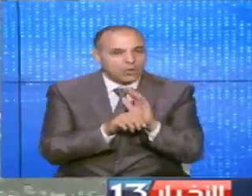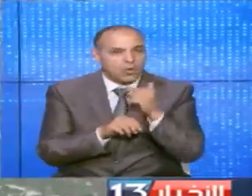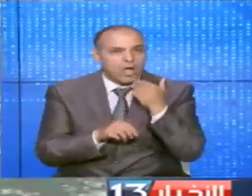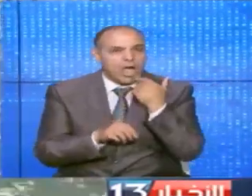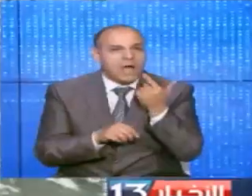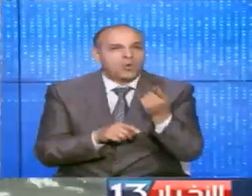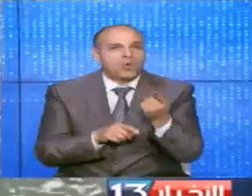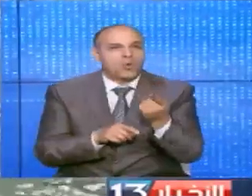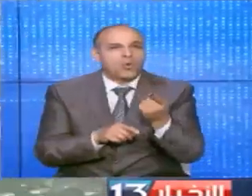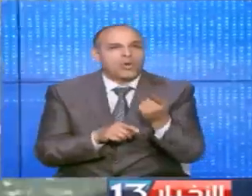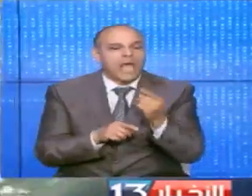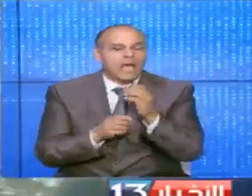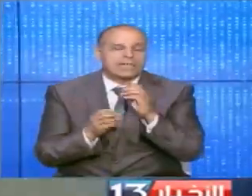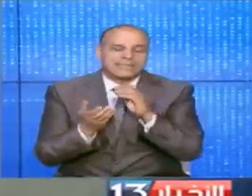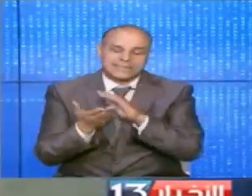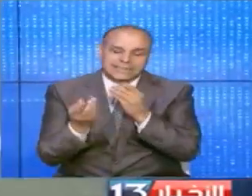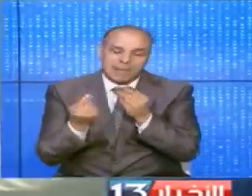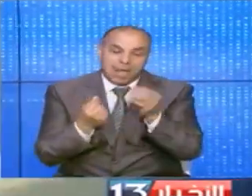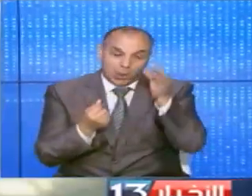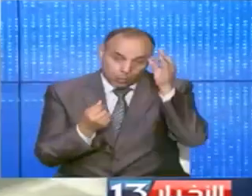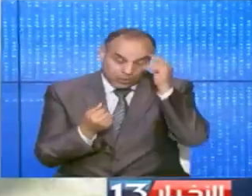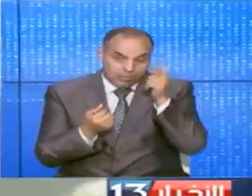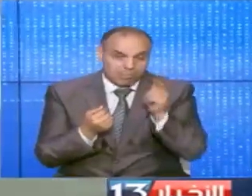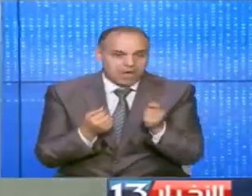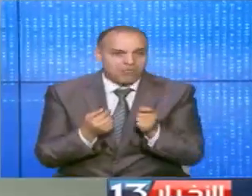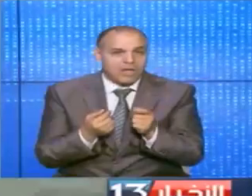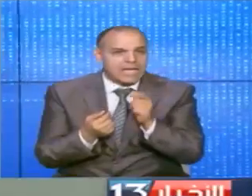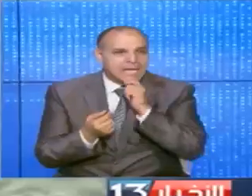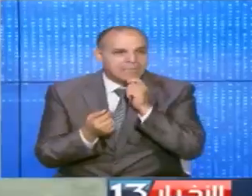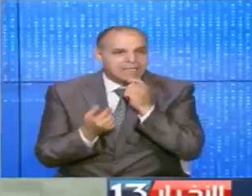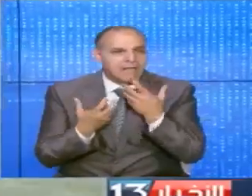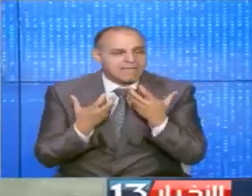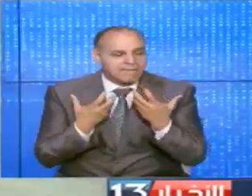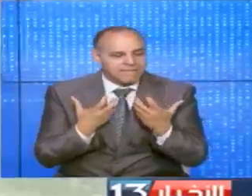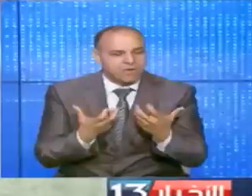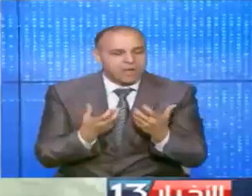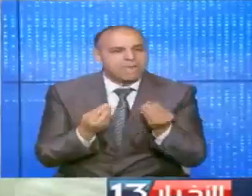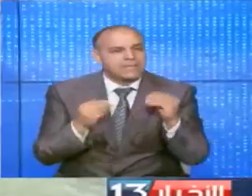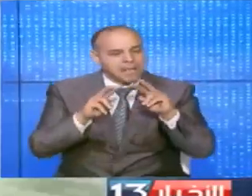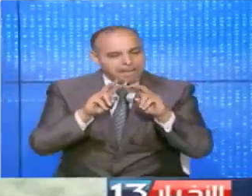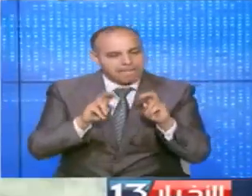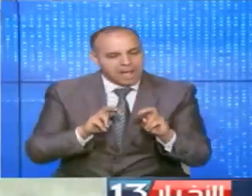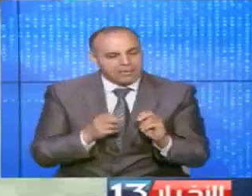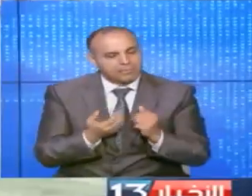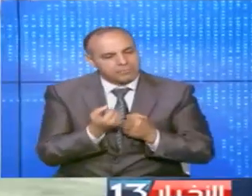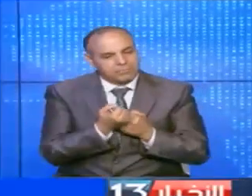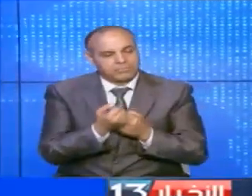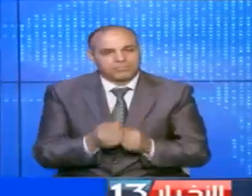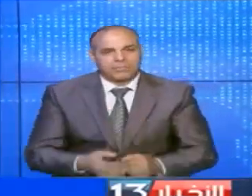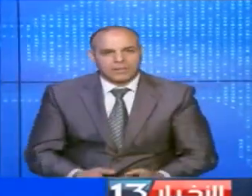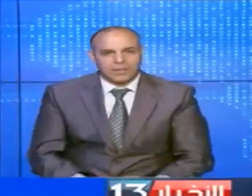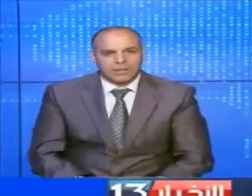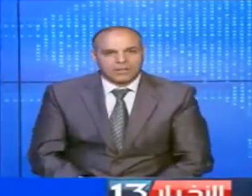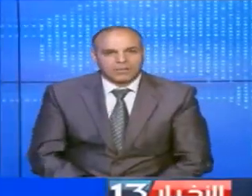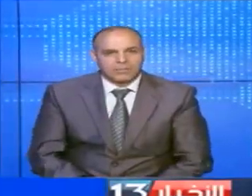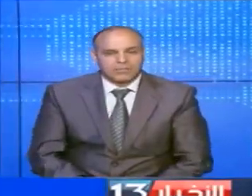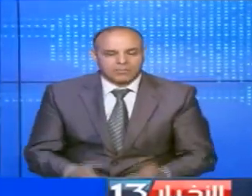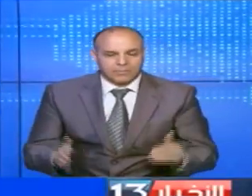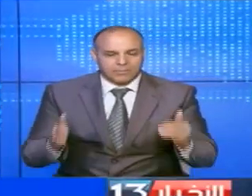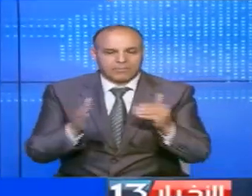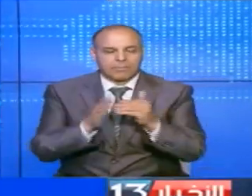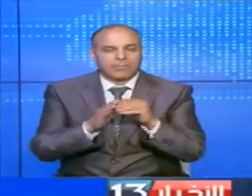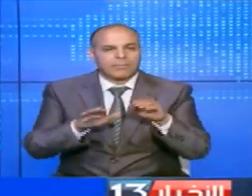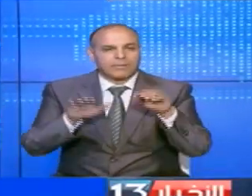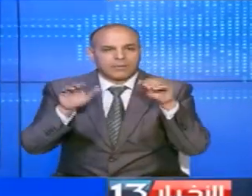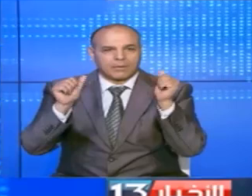المخزون الايكولوجي للشواطئ التونسيه التي ما زالت في حاجه الى مزيد البحثي والعنايه بهذا نصل الى